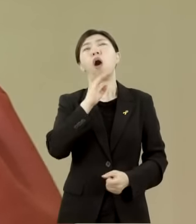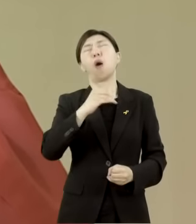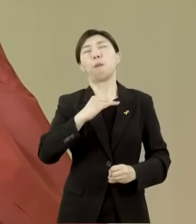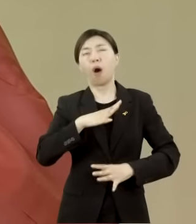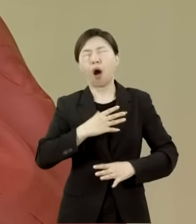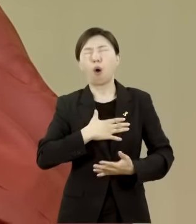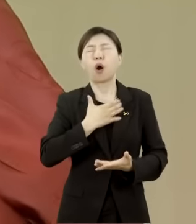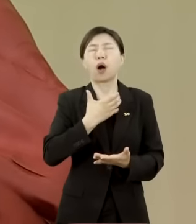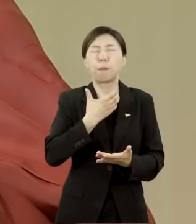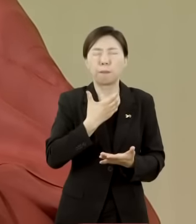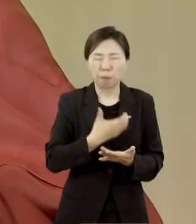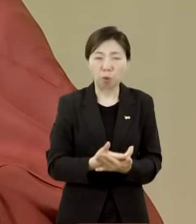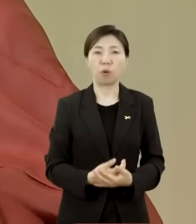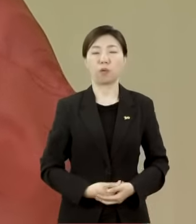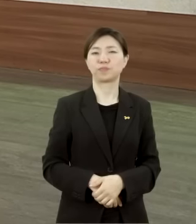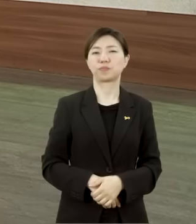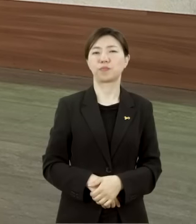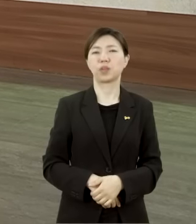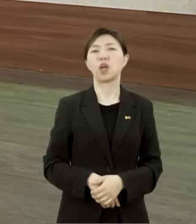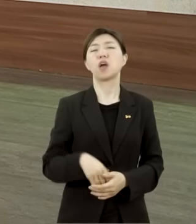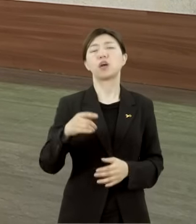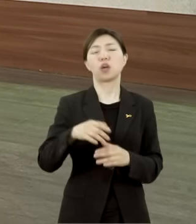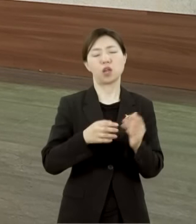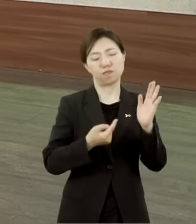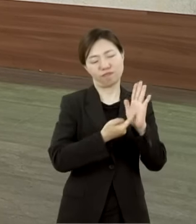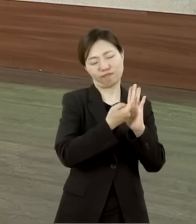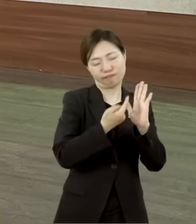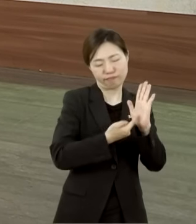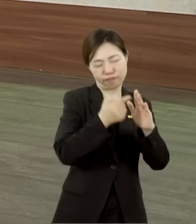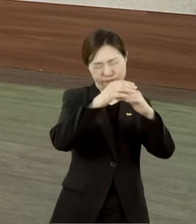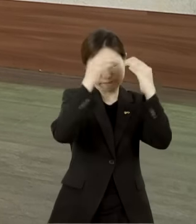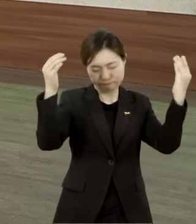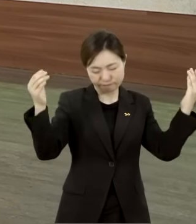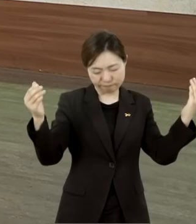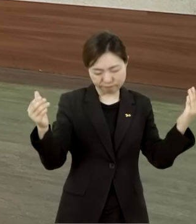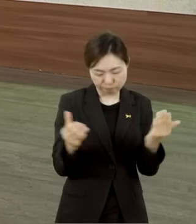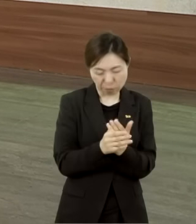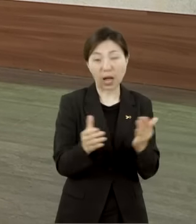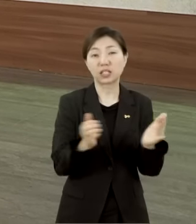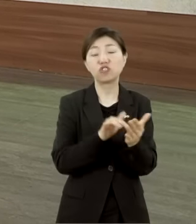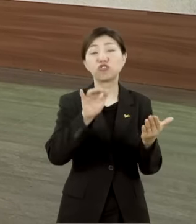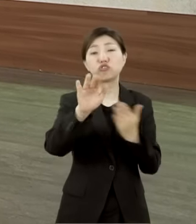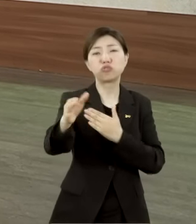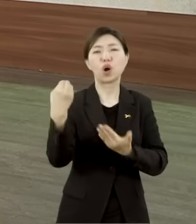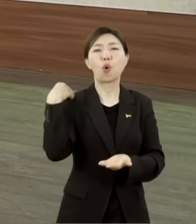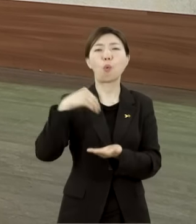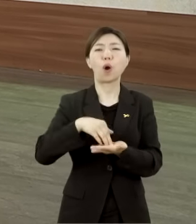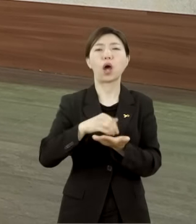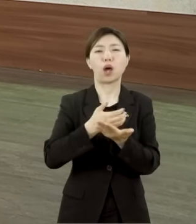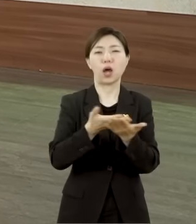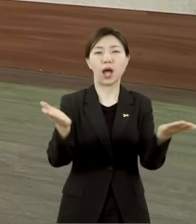회양 법회를 했대요 회양 법회를 그렇게 이제 법회를 회양 법회를 잘